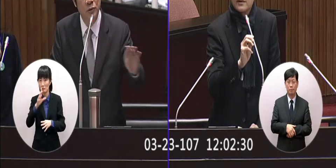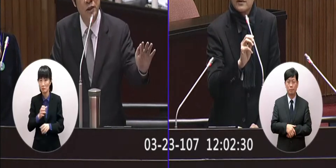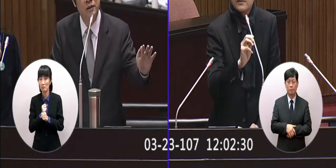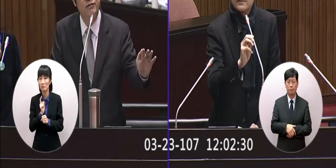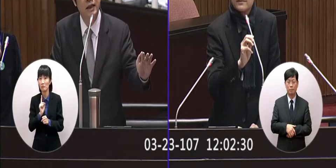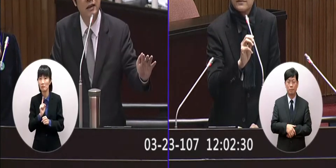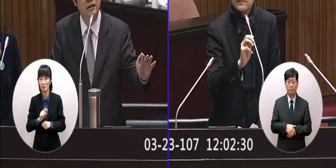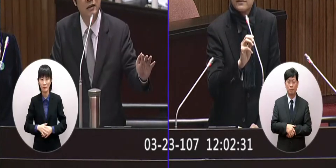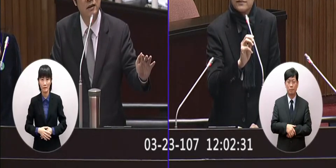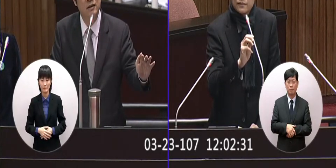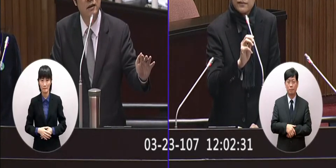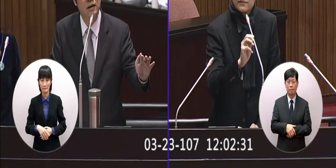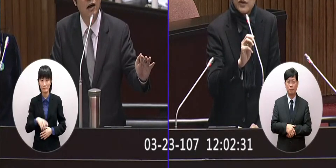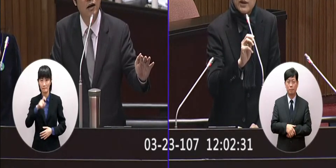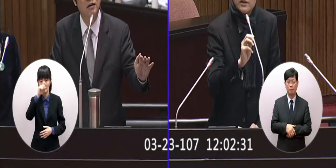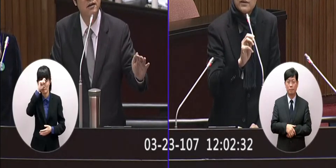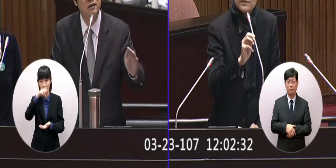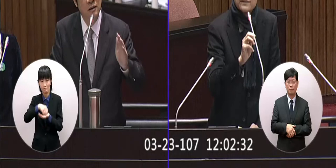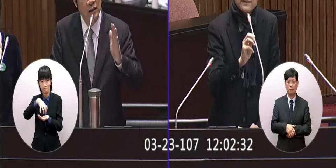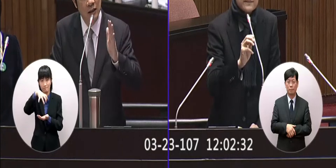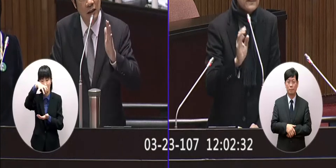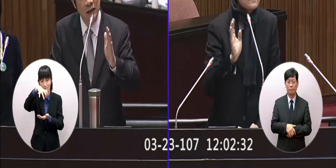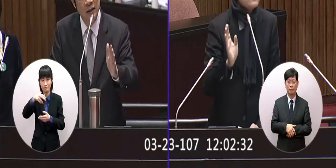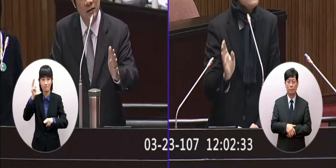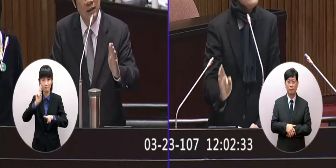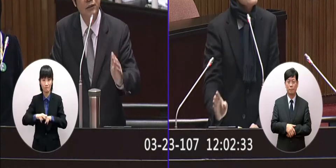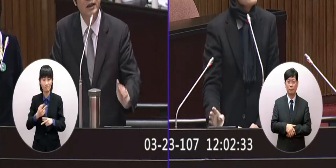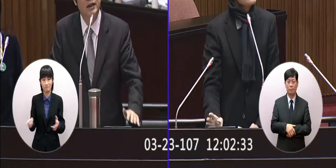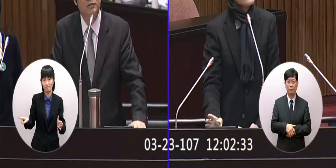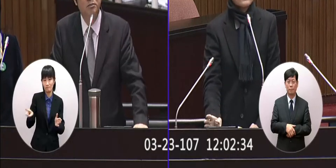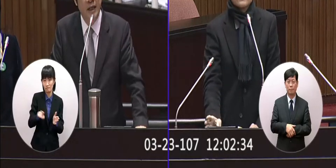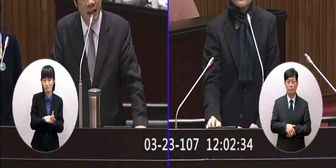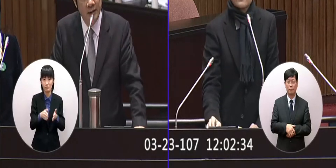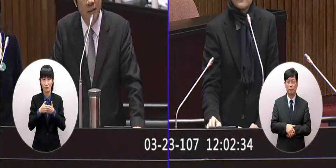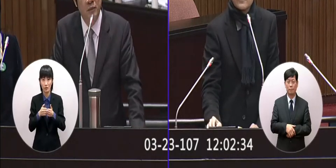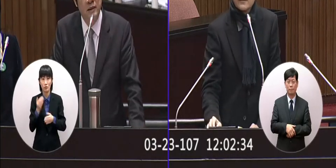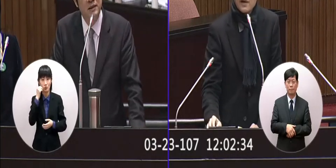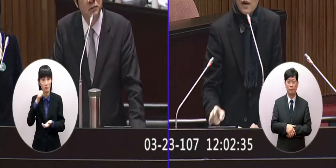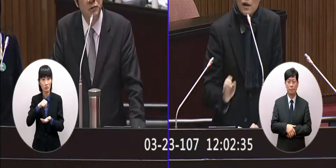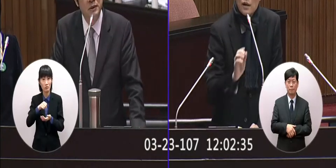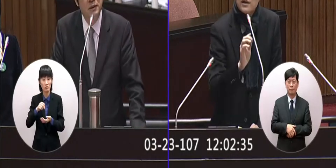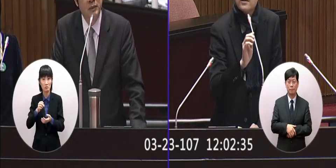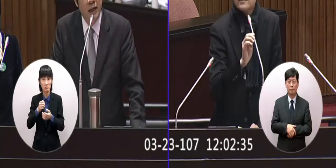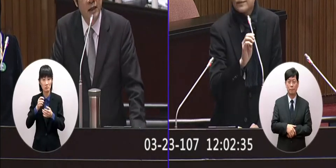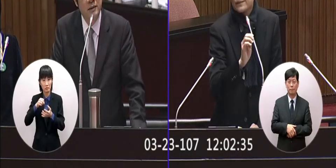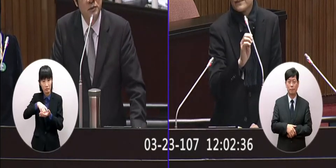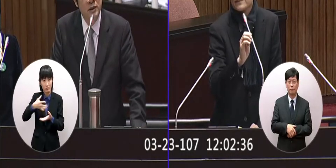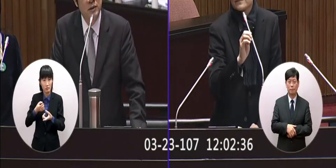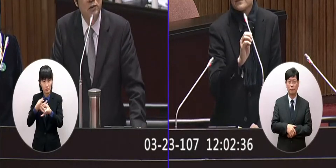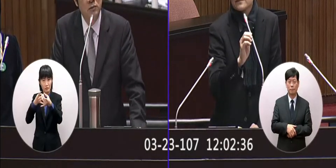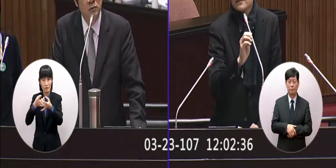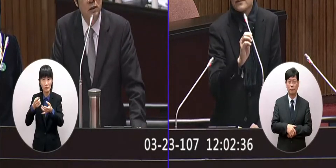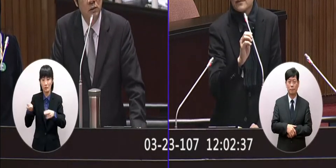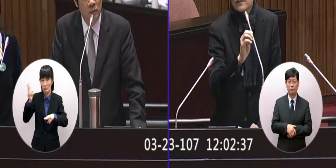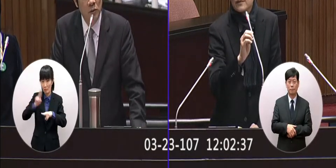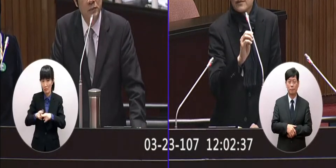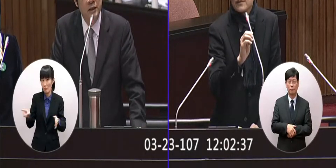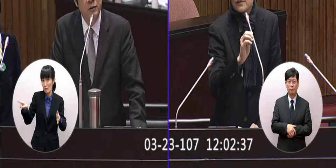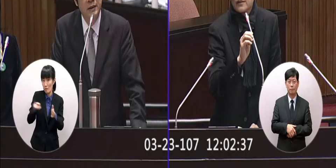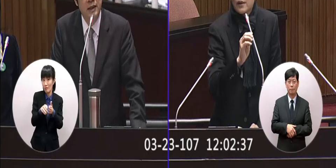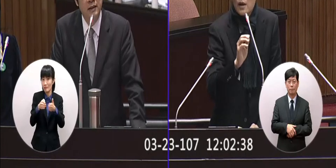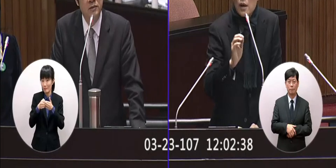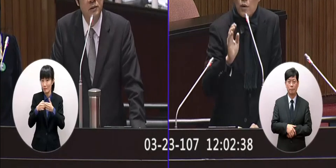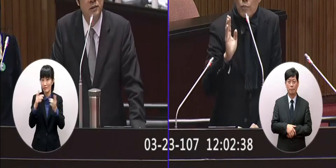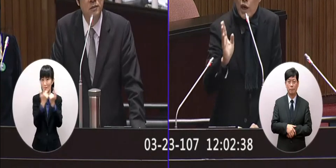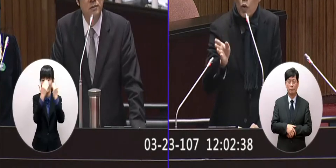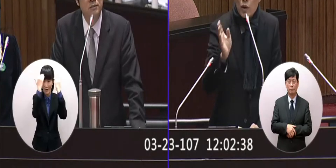是永久性的非核，啊，那才愿意跟北韩谈判。那这部分呢，北韩是不是接受？我们都密